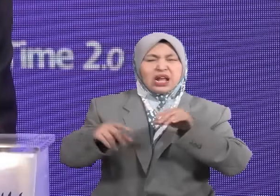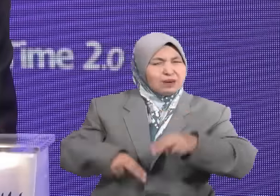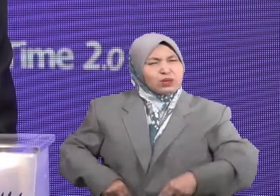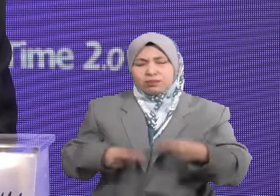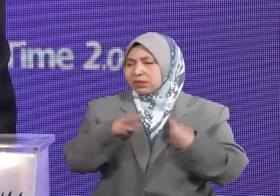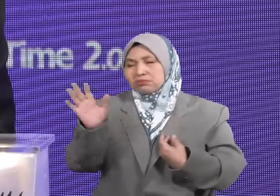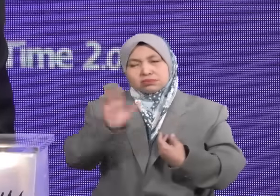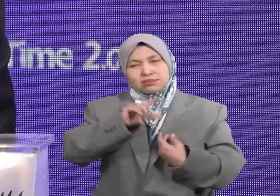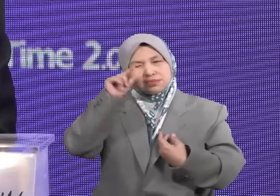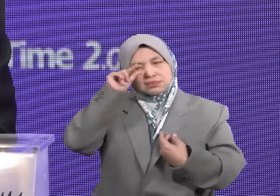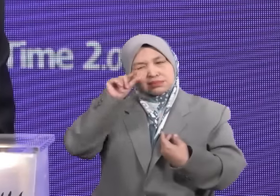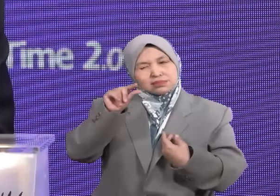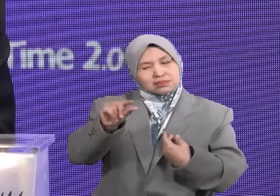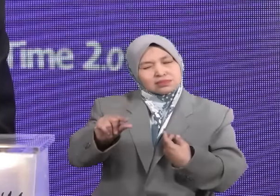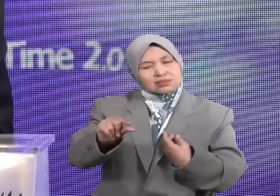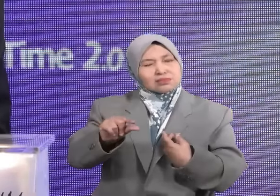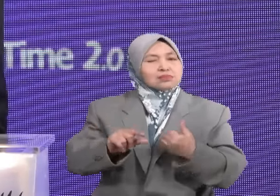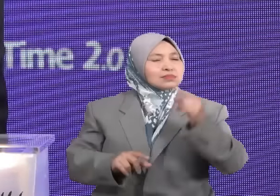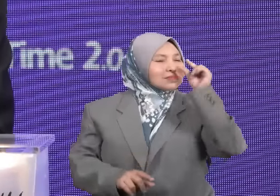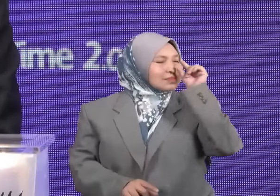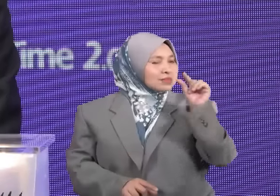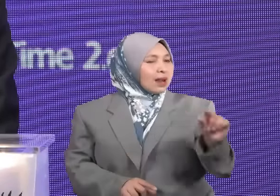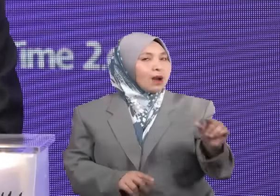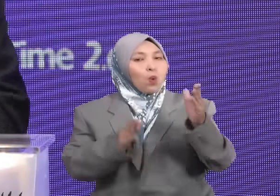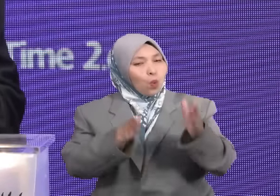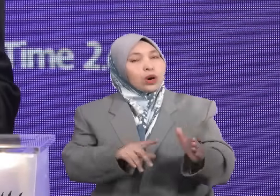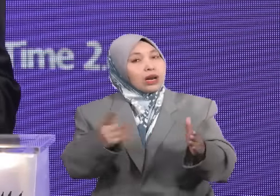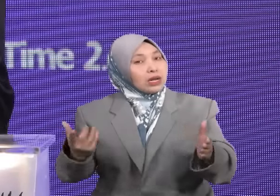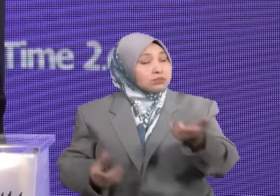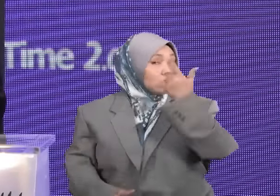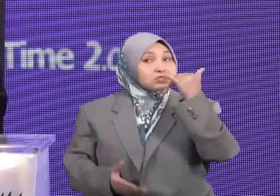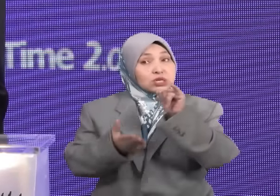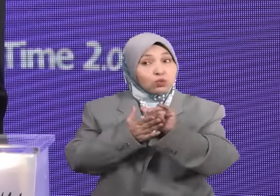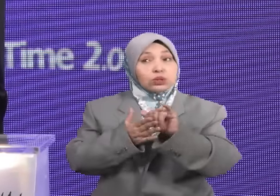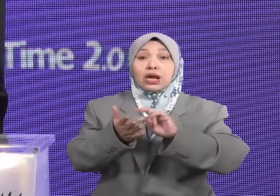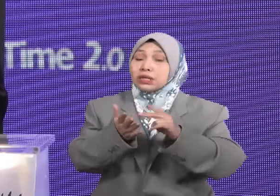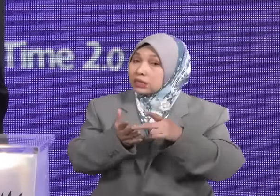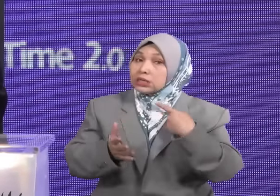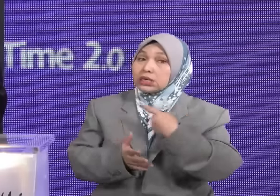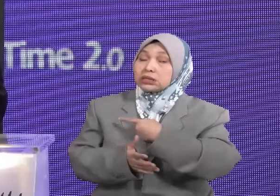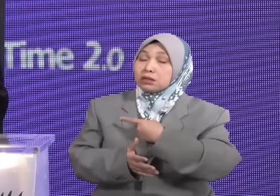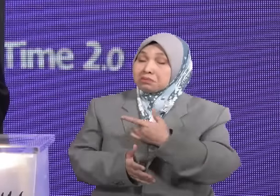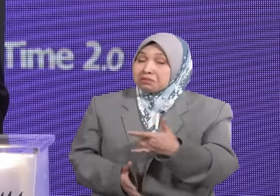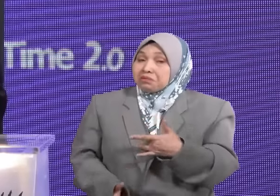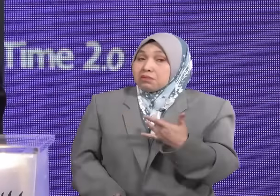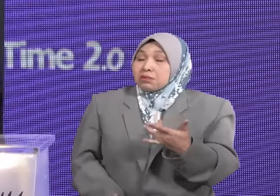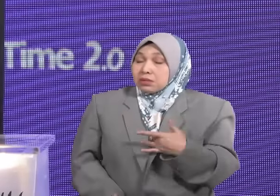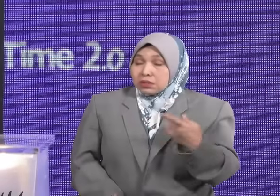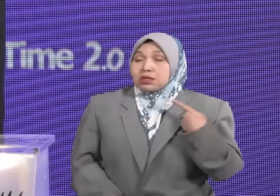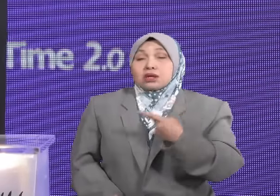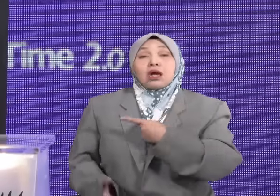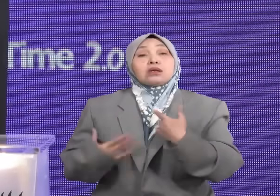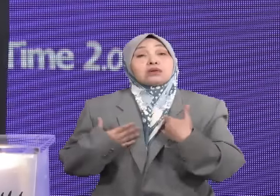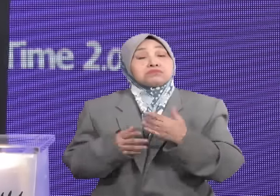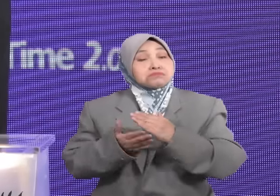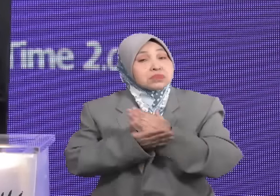jangan pandang sinis kepada orang lain. Kerana itu adalah tanda kita ini merasakan kita ada sesuatu